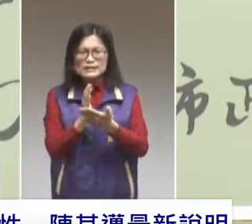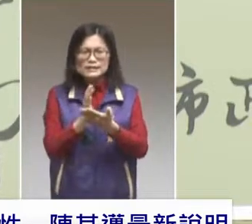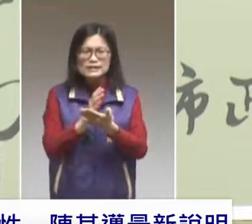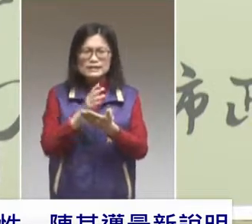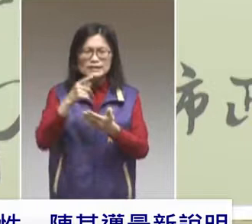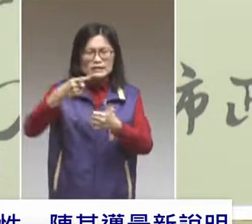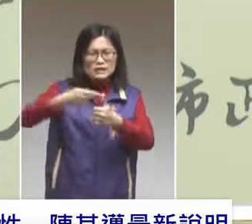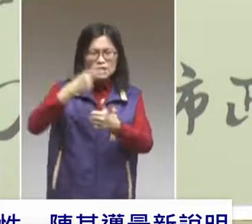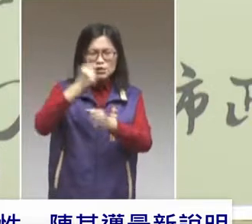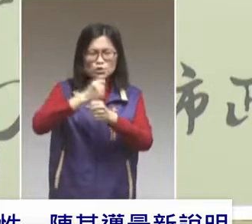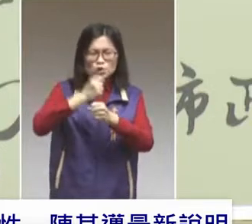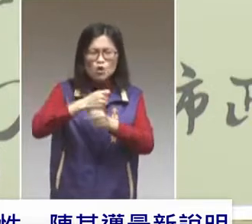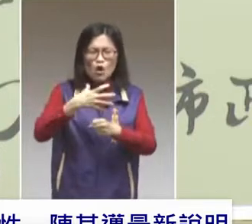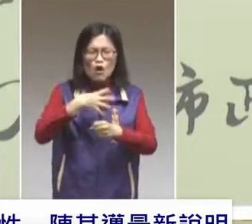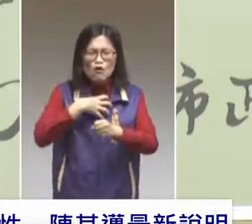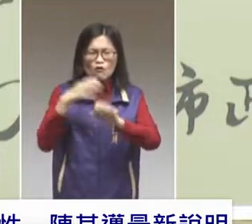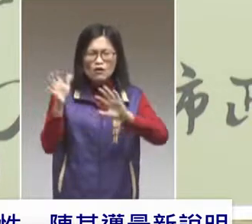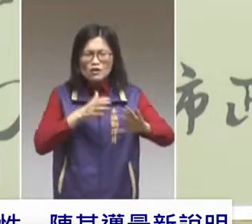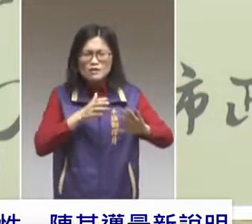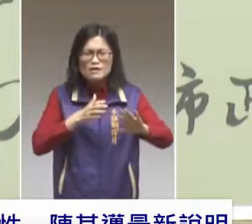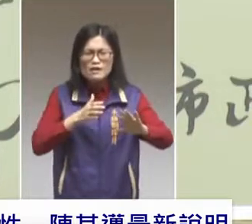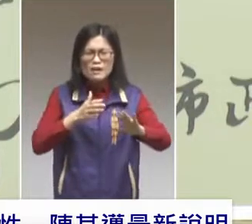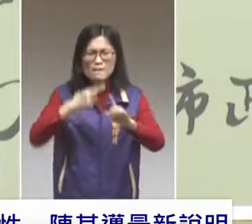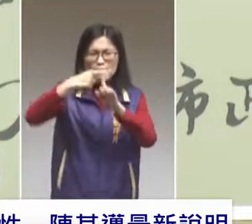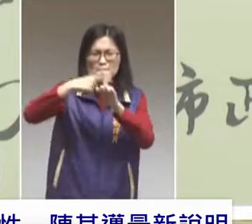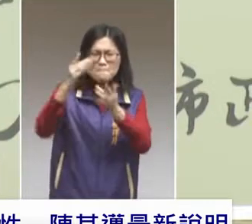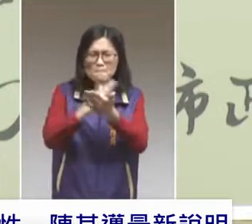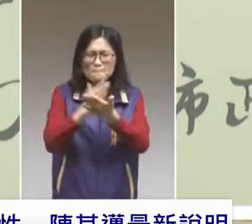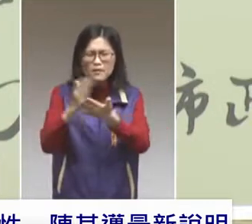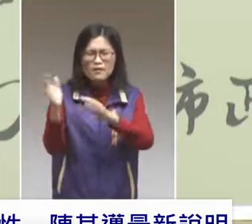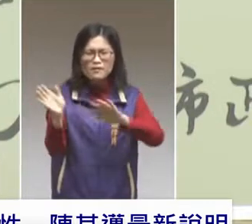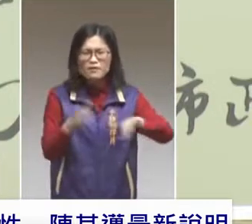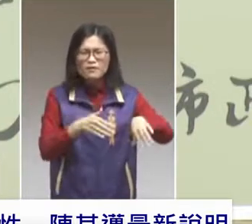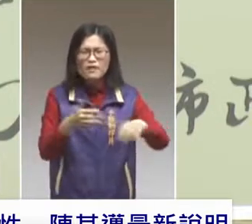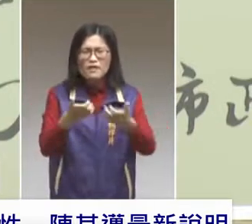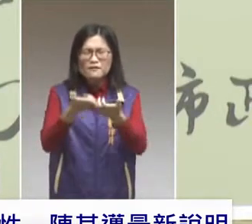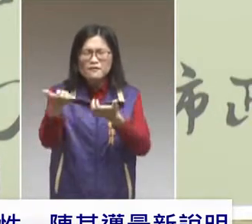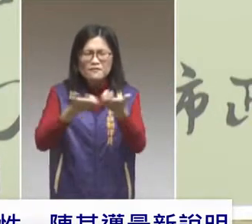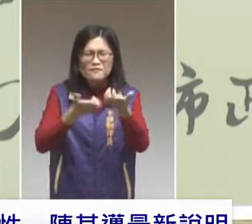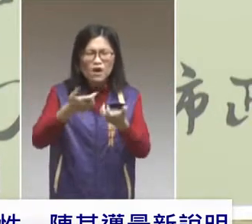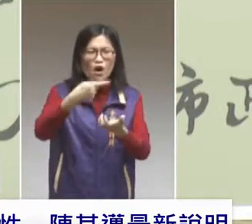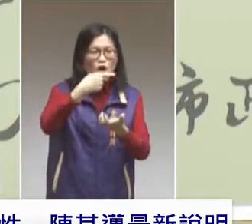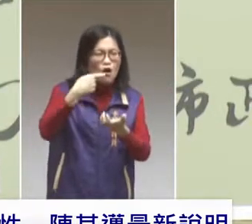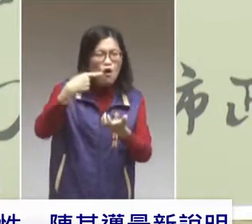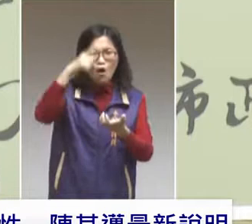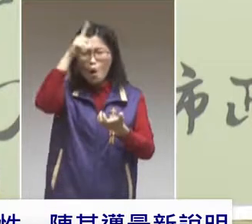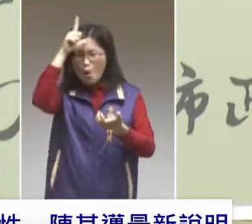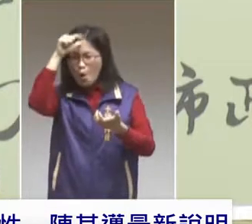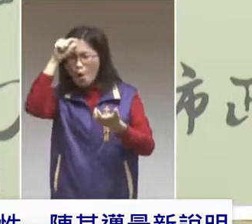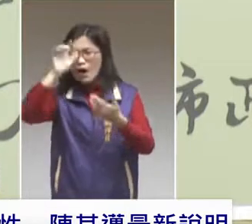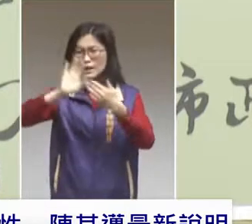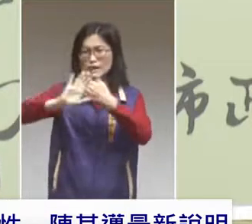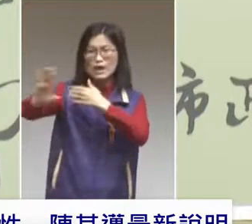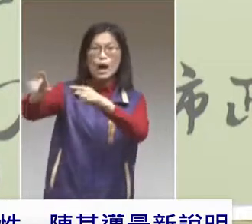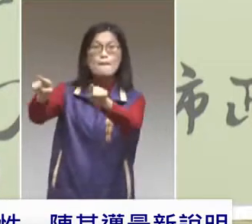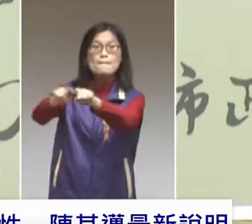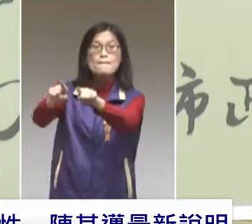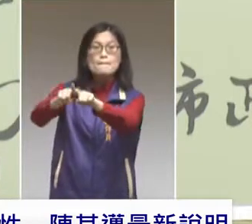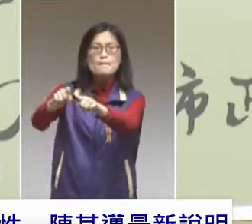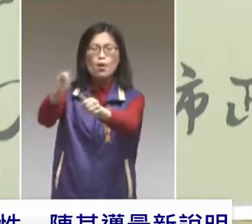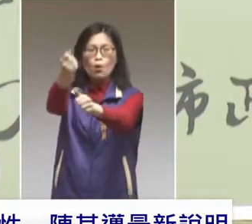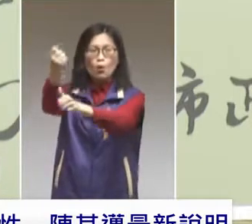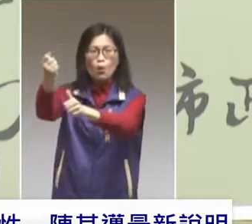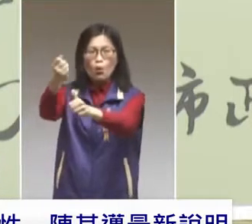经过这个先做风险评估，将它分级分成红区、黄